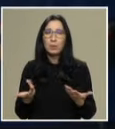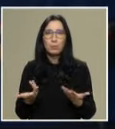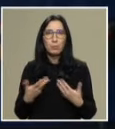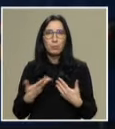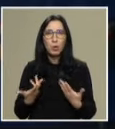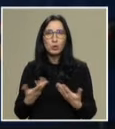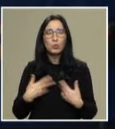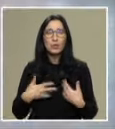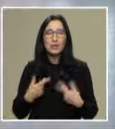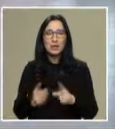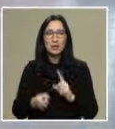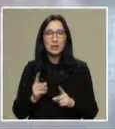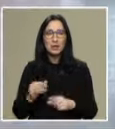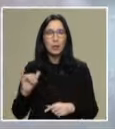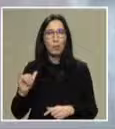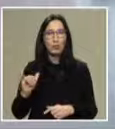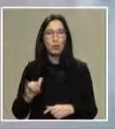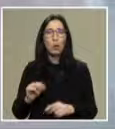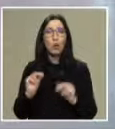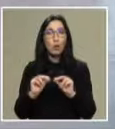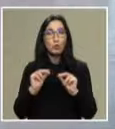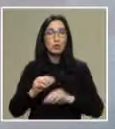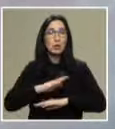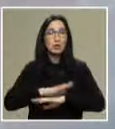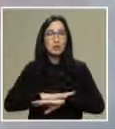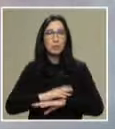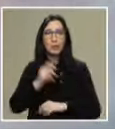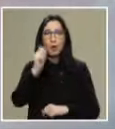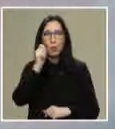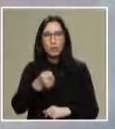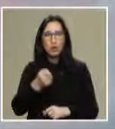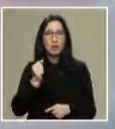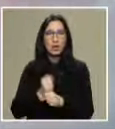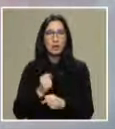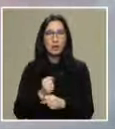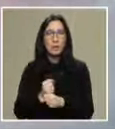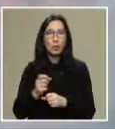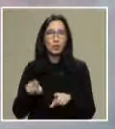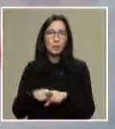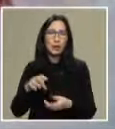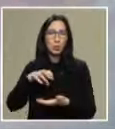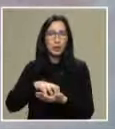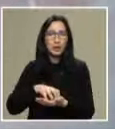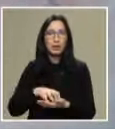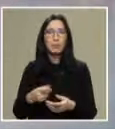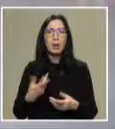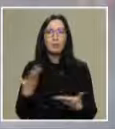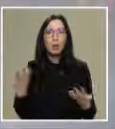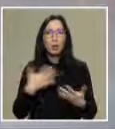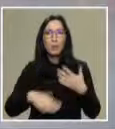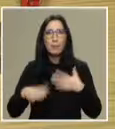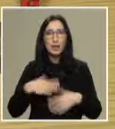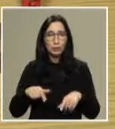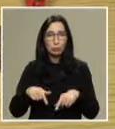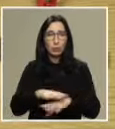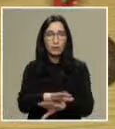да тренирам ушо. Учени на дисциплина, уважение, да работим като екип. Много е приятно тук в залата, особено